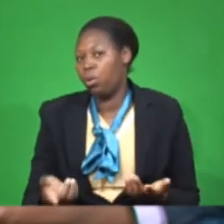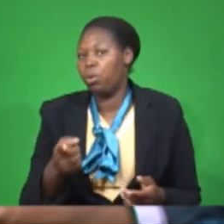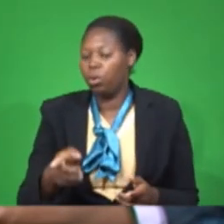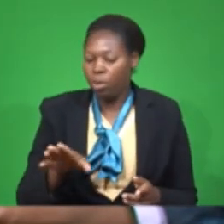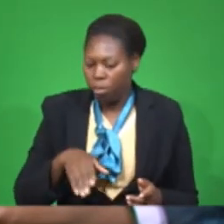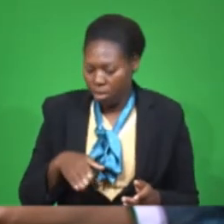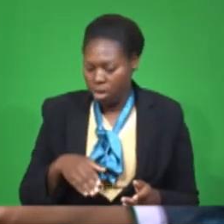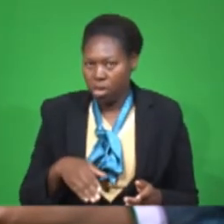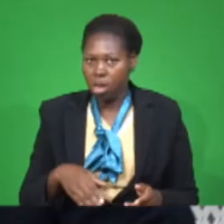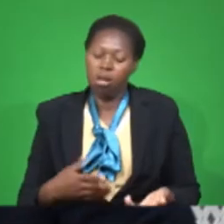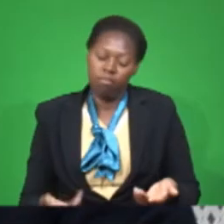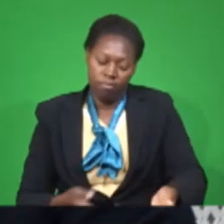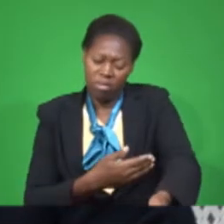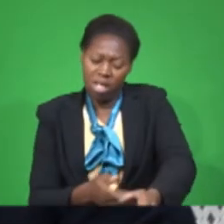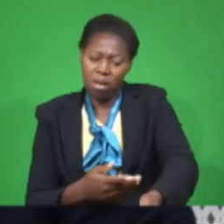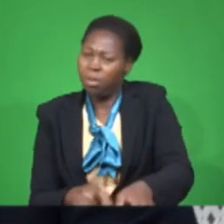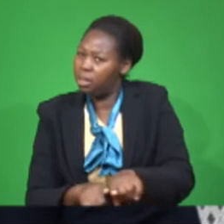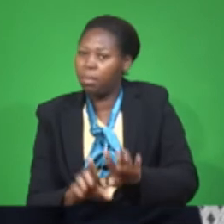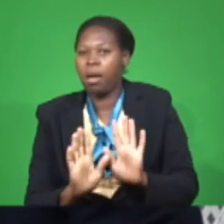adopta. Asi